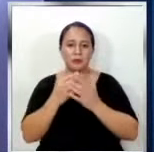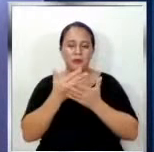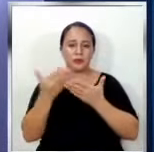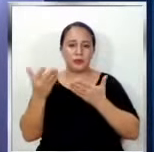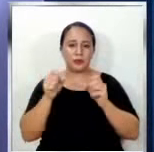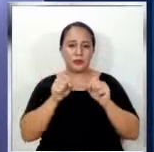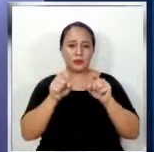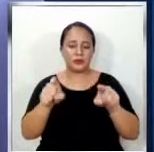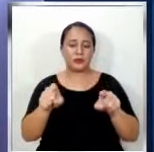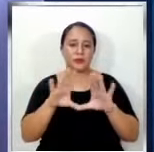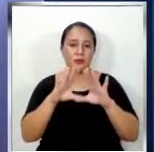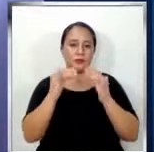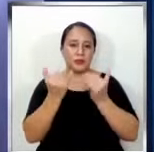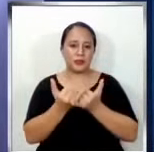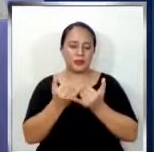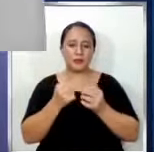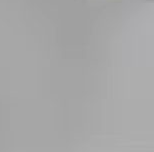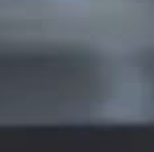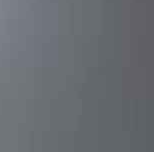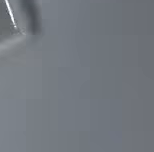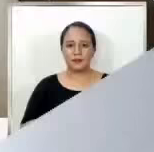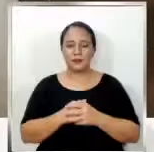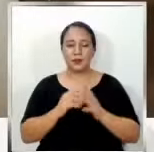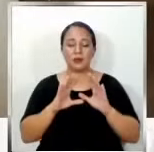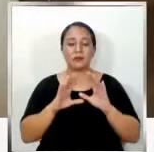gobyerno. Nakatutok si Rafi Tima.